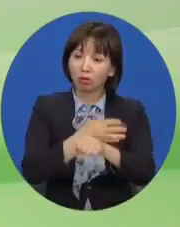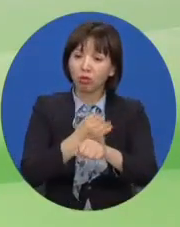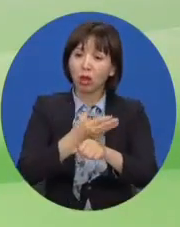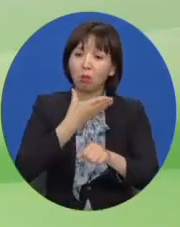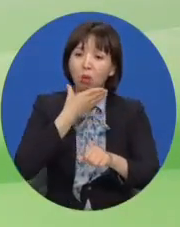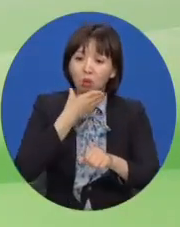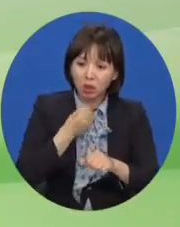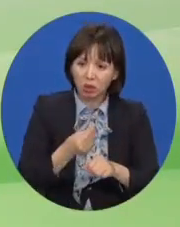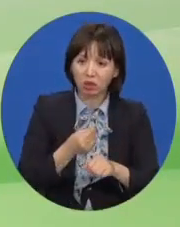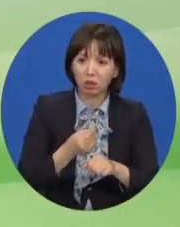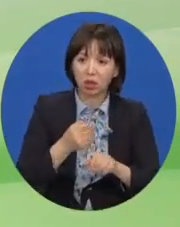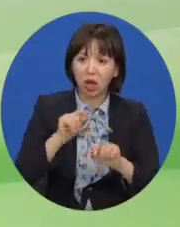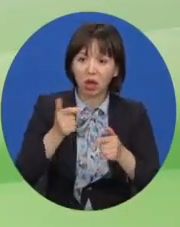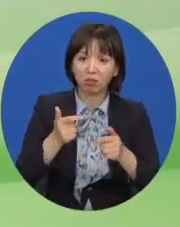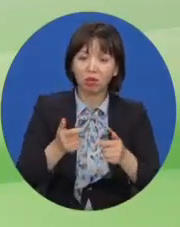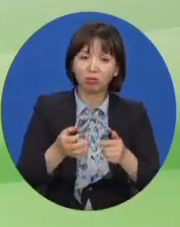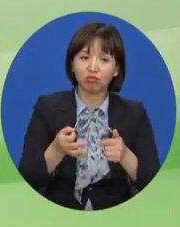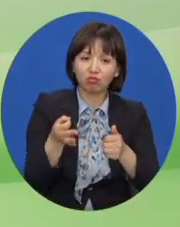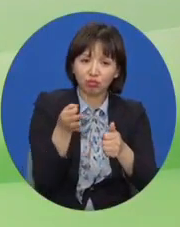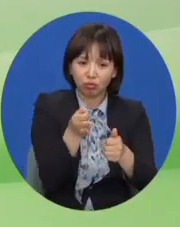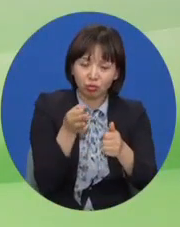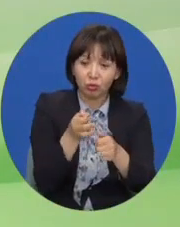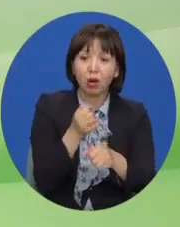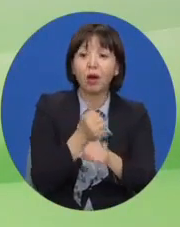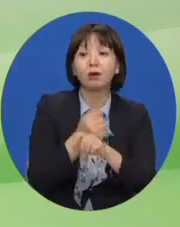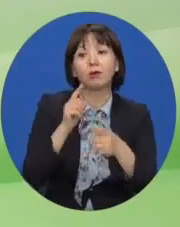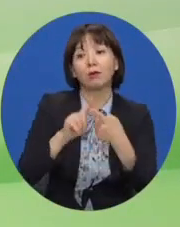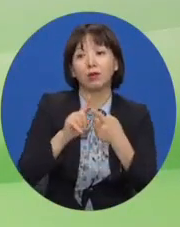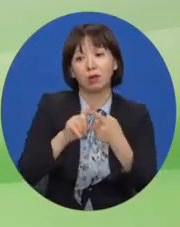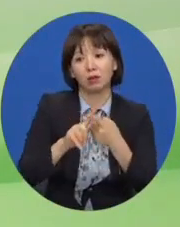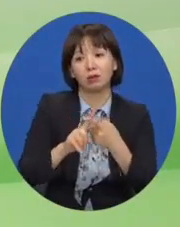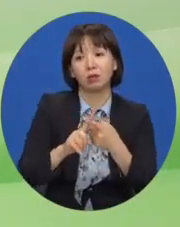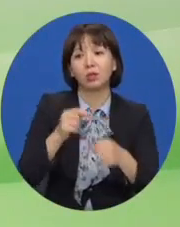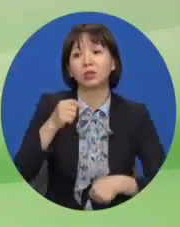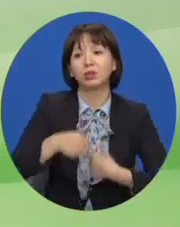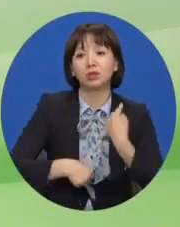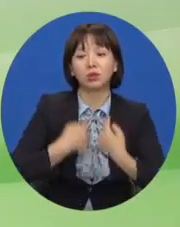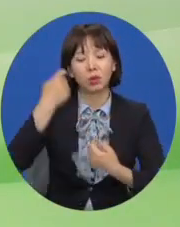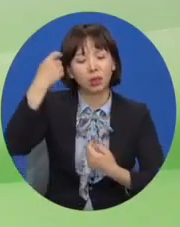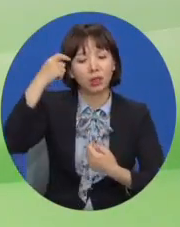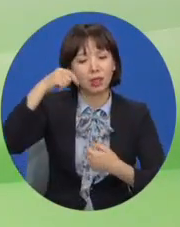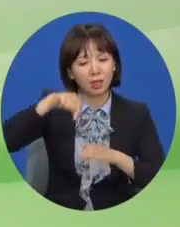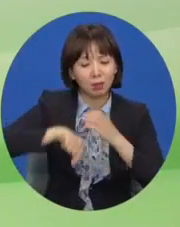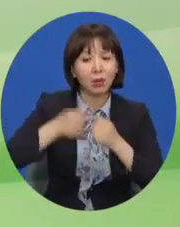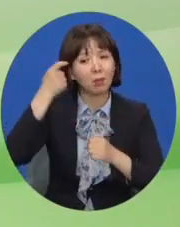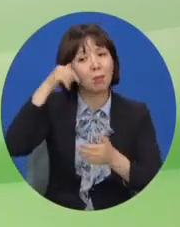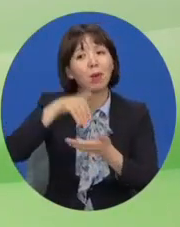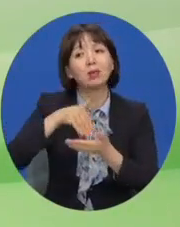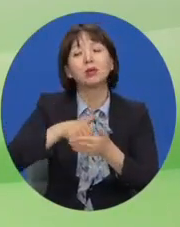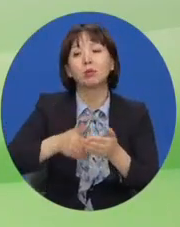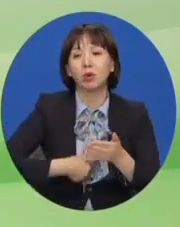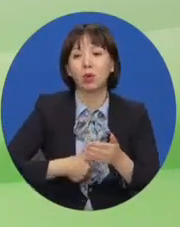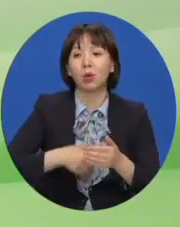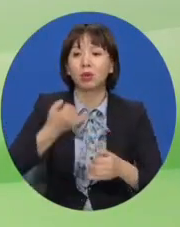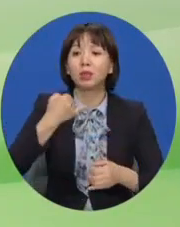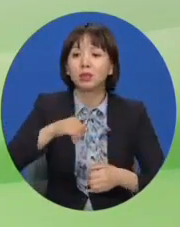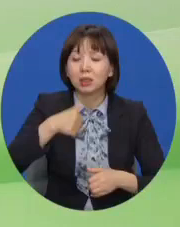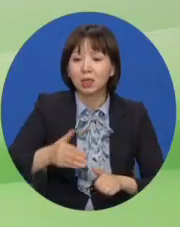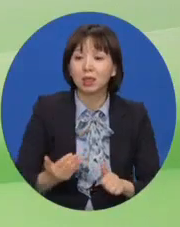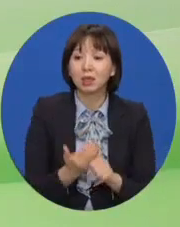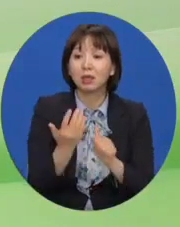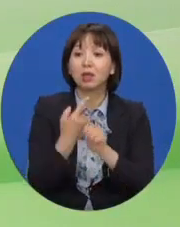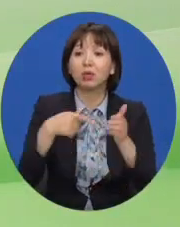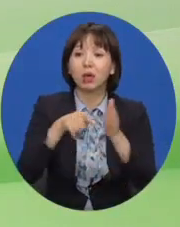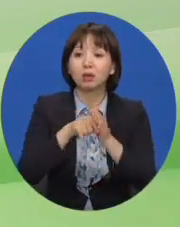대상이나 무슨 수혜의 대상처럼 만드는 것은 우리들 스스로가 깊이 반성해야 됩니다. 자식들을 길러내느냐고 피땀을